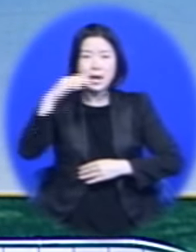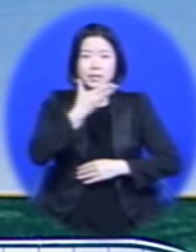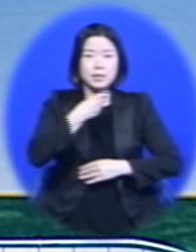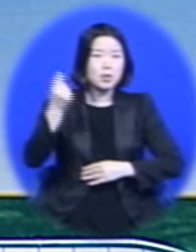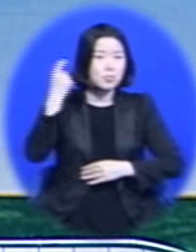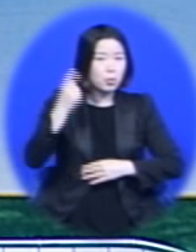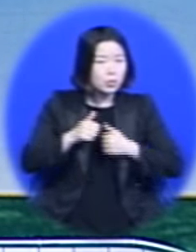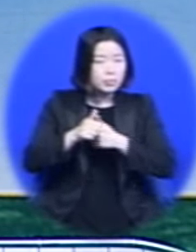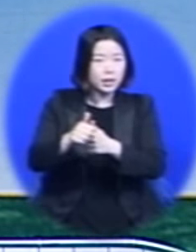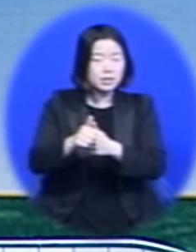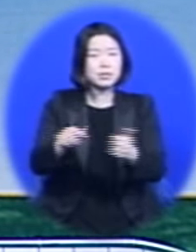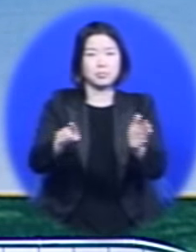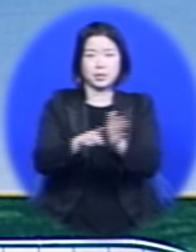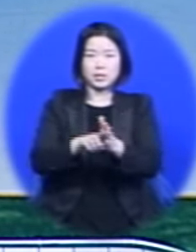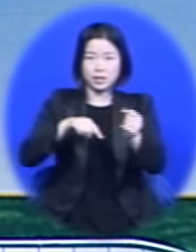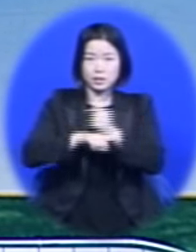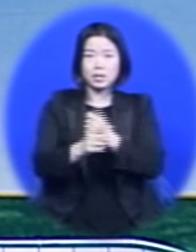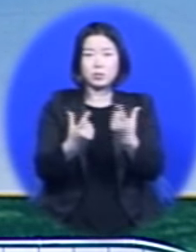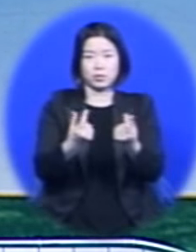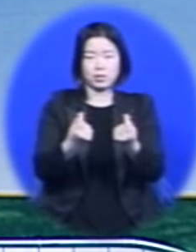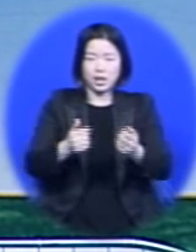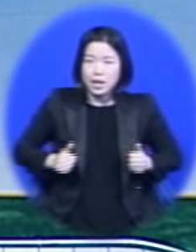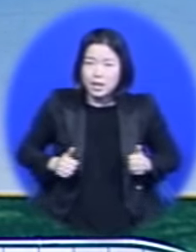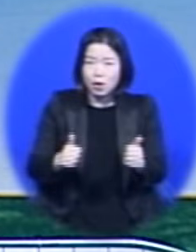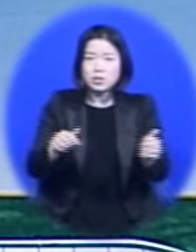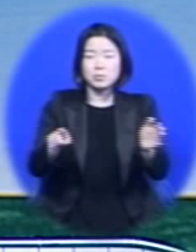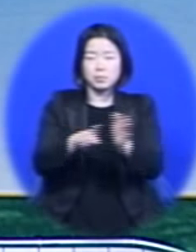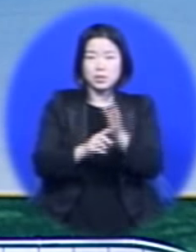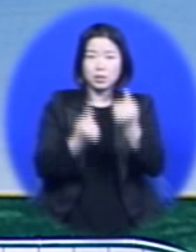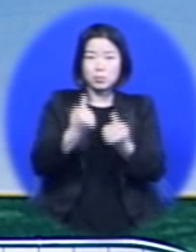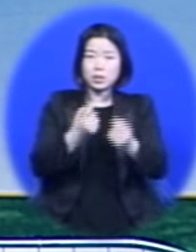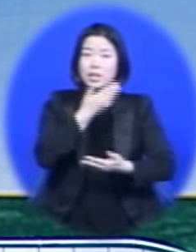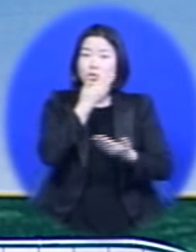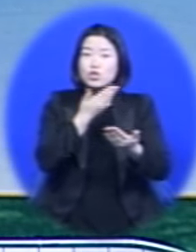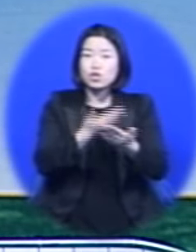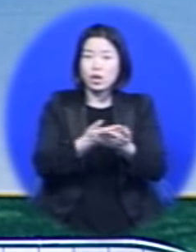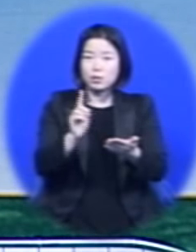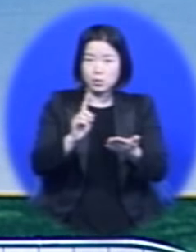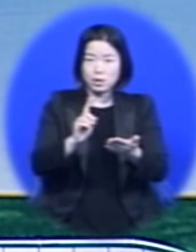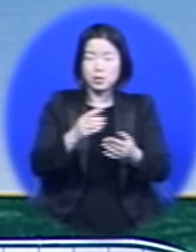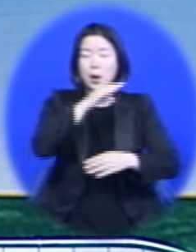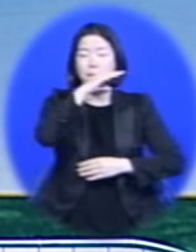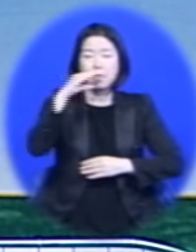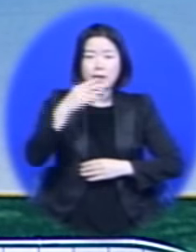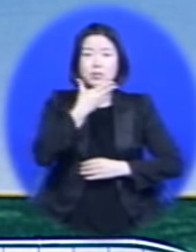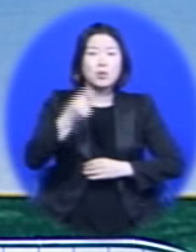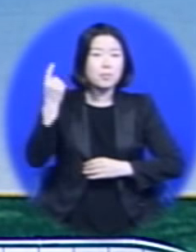하는 의미입니다. 열심히 믿는 것보다 더 중요한 것은 바른 복음으로 예수님을 믿는